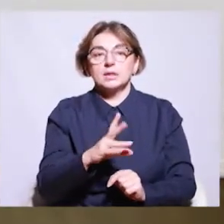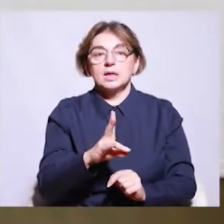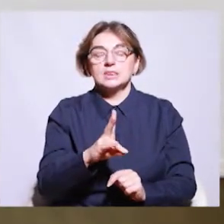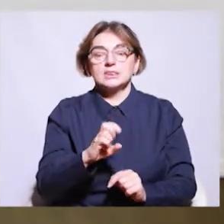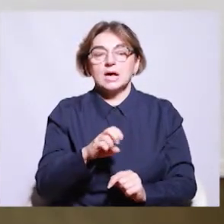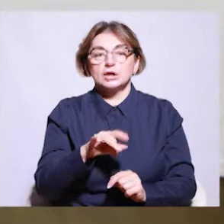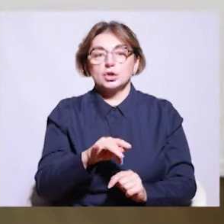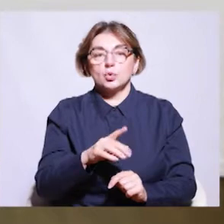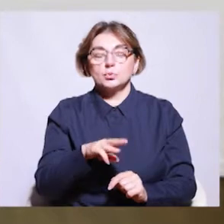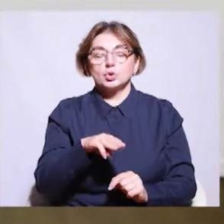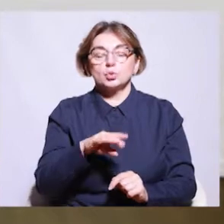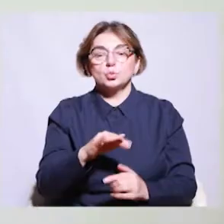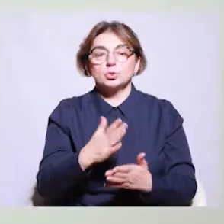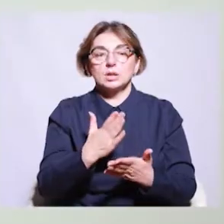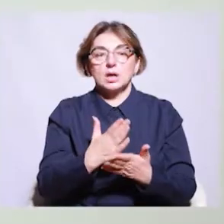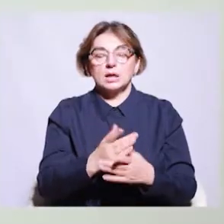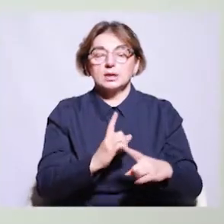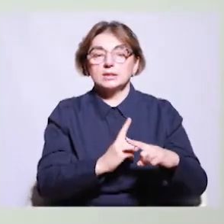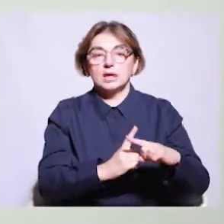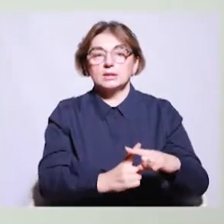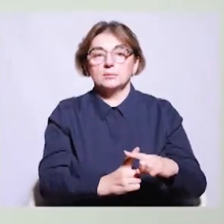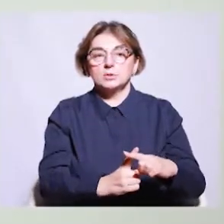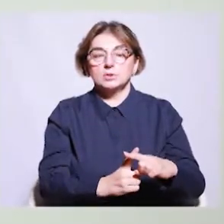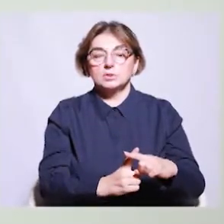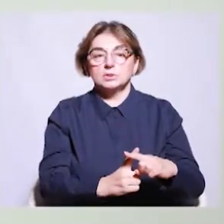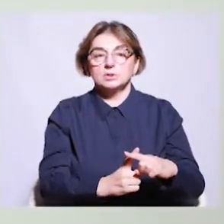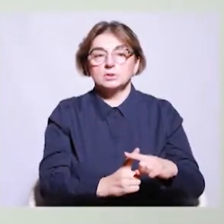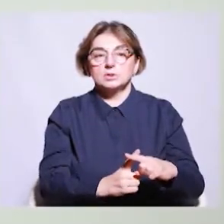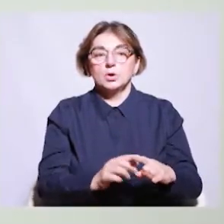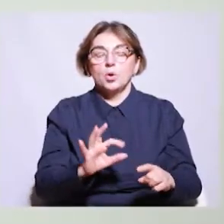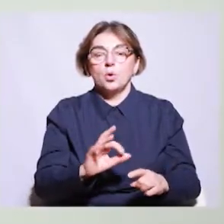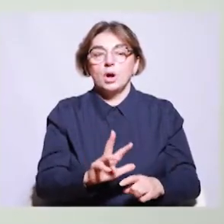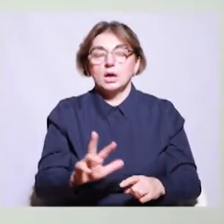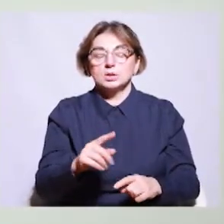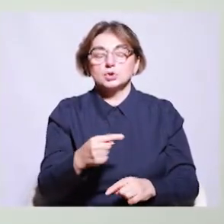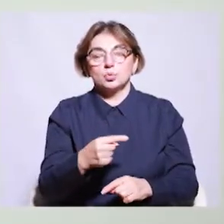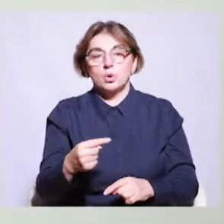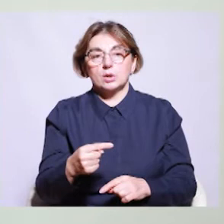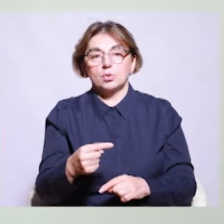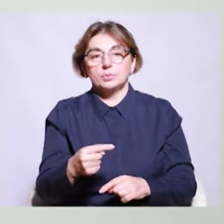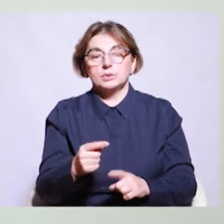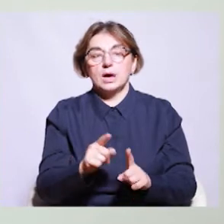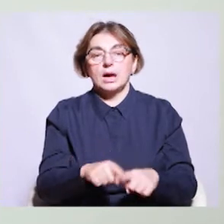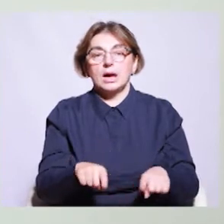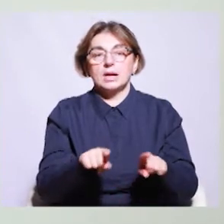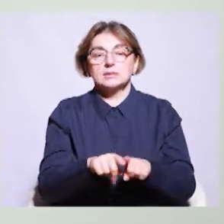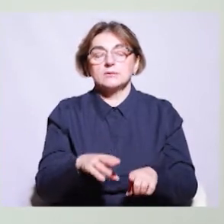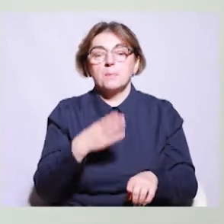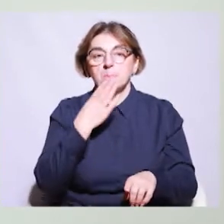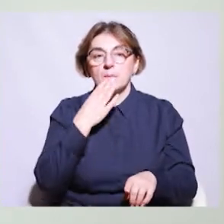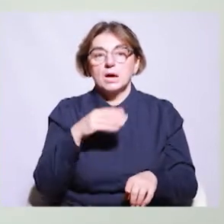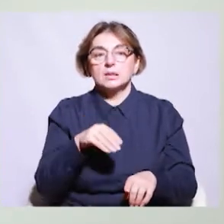ტუტე დისოცირდება ნატრიუმის დადებითი კათიონი და ჰიდროქსილის უარყოფითი ანიონი, ასევე